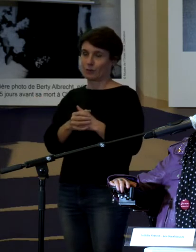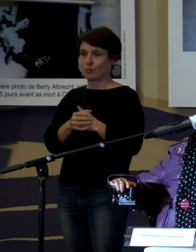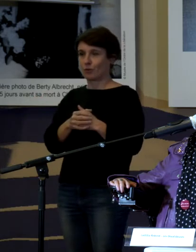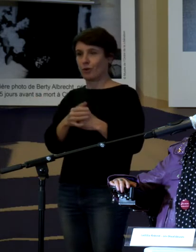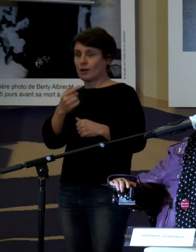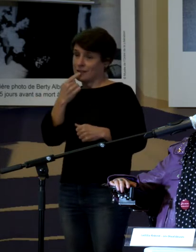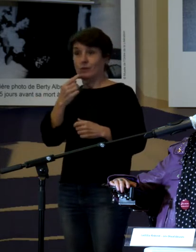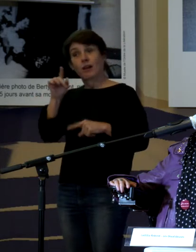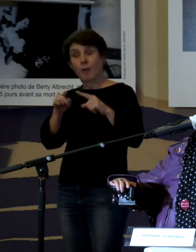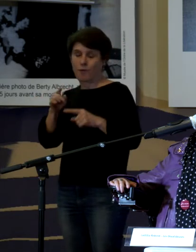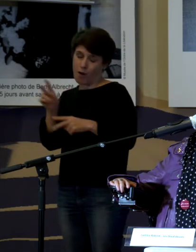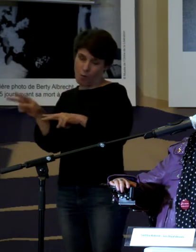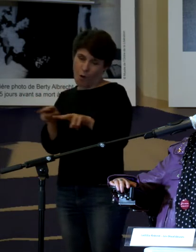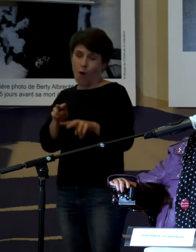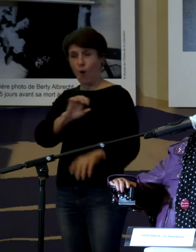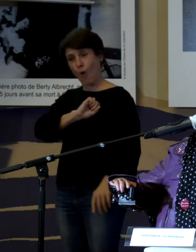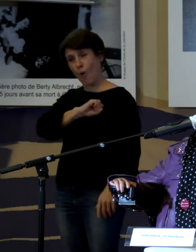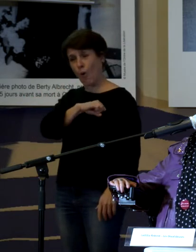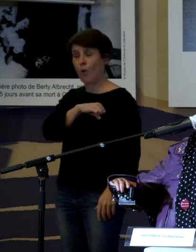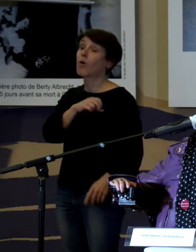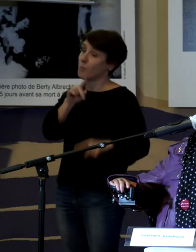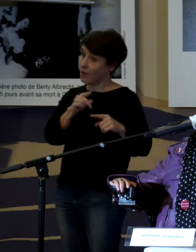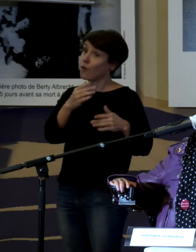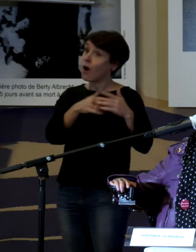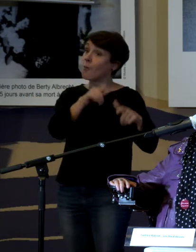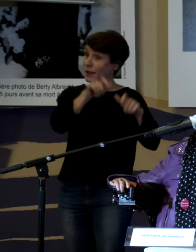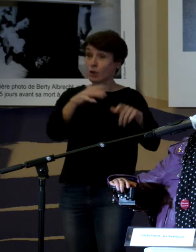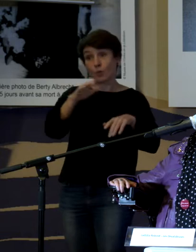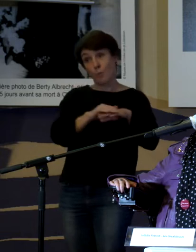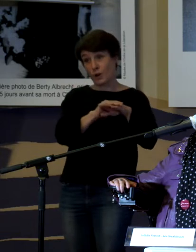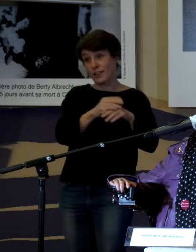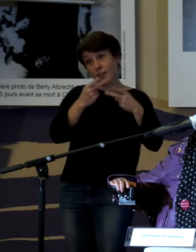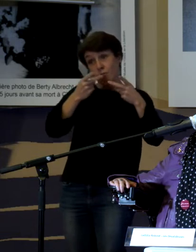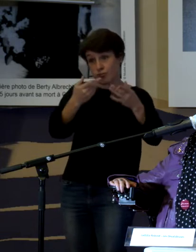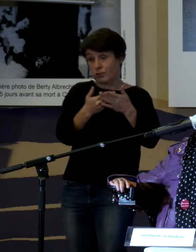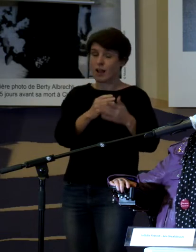ça on le voit par exemple dans le domaine politique, soit hein, ben voilà,